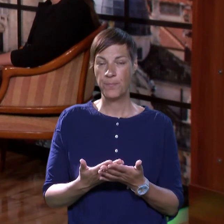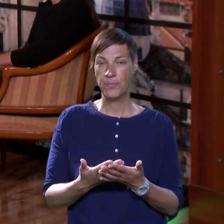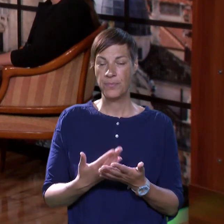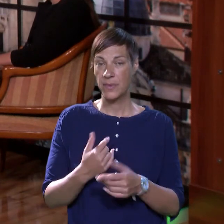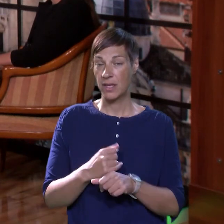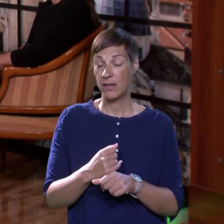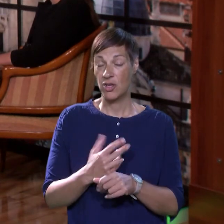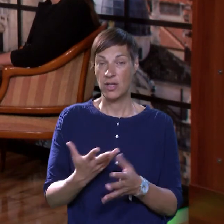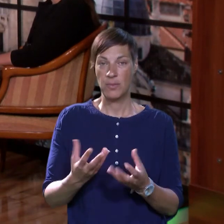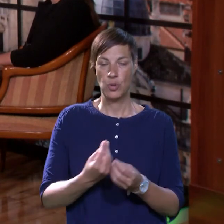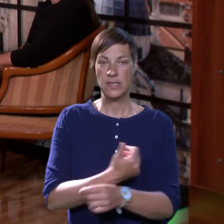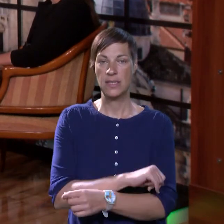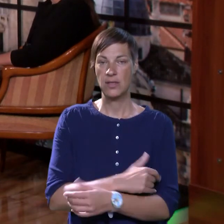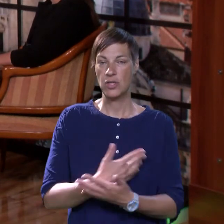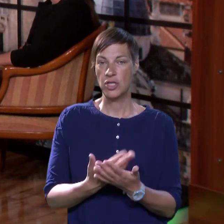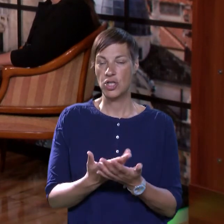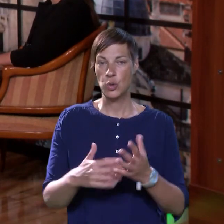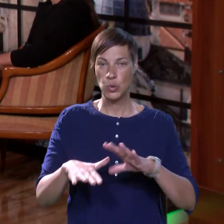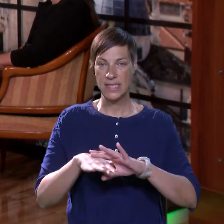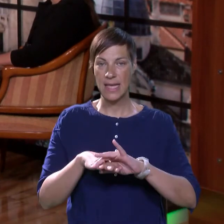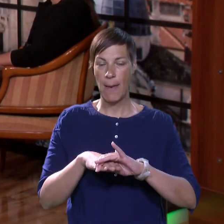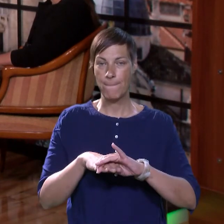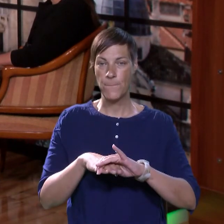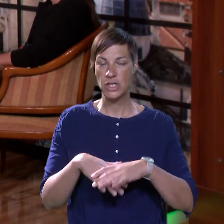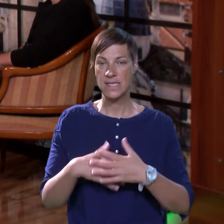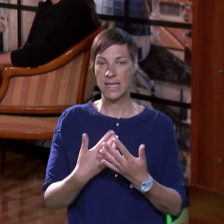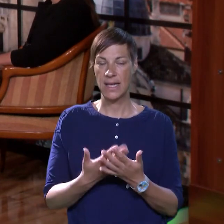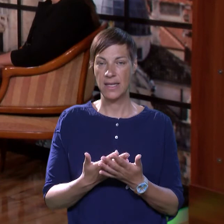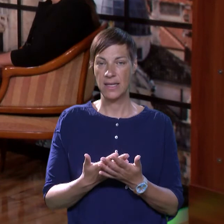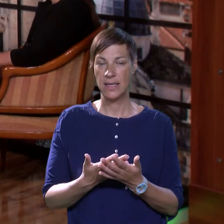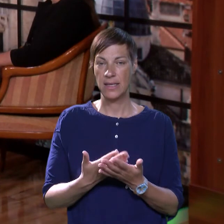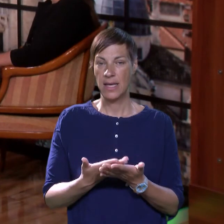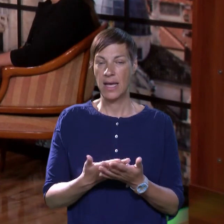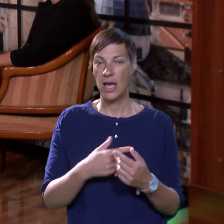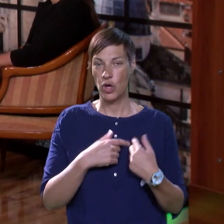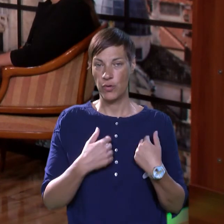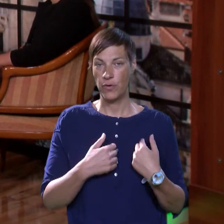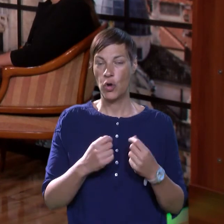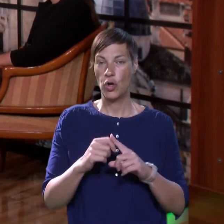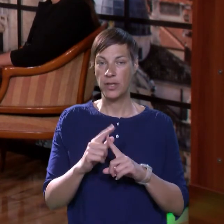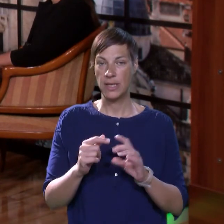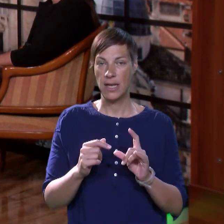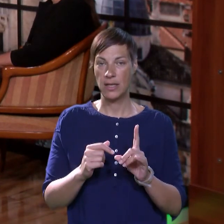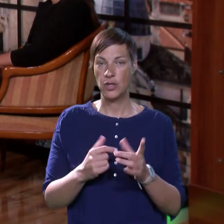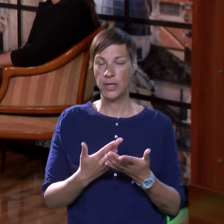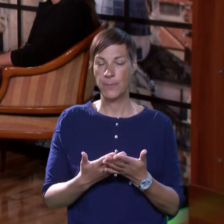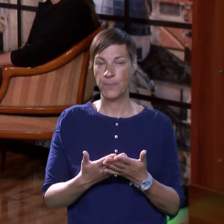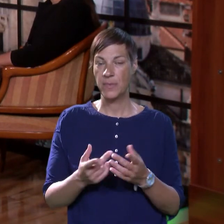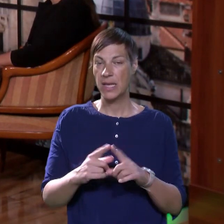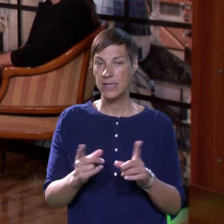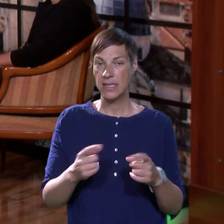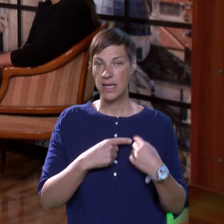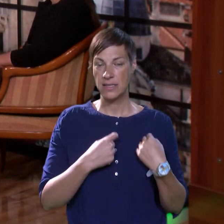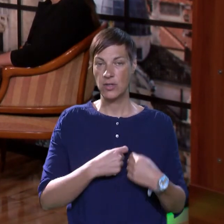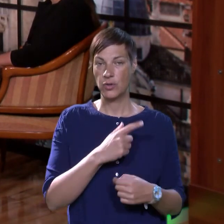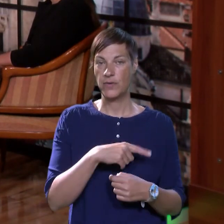sati odrade godišnje, oni su zaposleni. Ja? Dakle, kao volonteri. Kao koordinatori. Znači, za